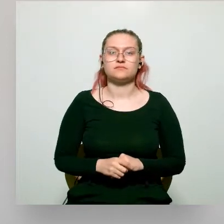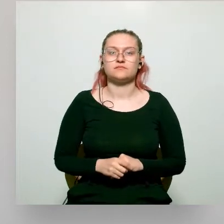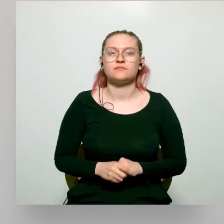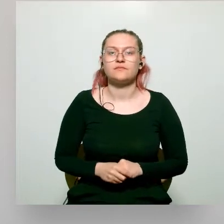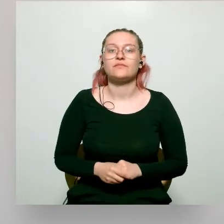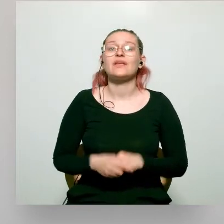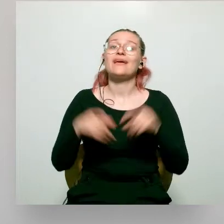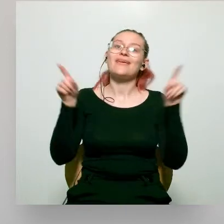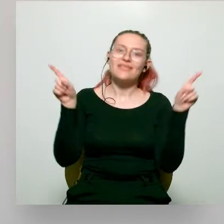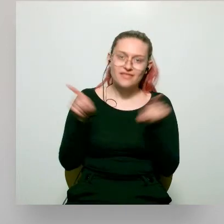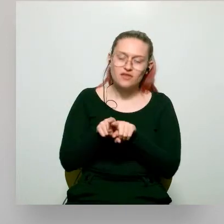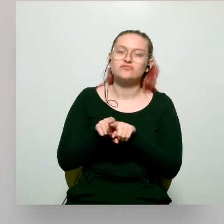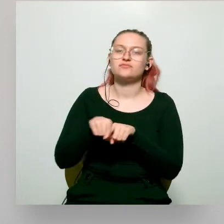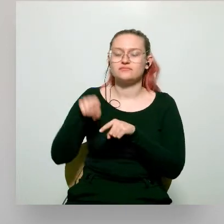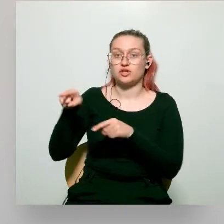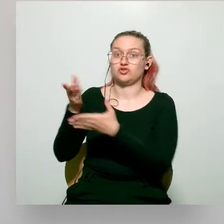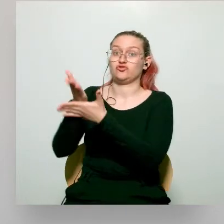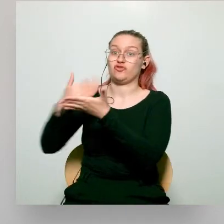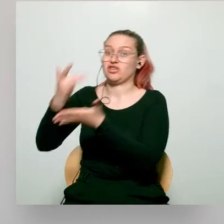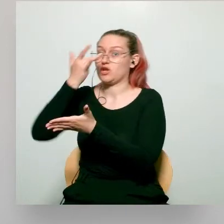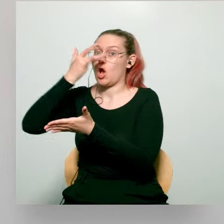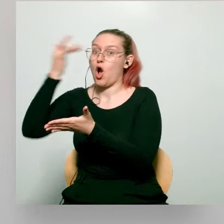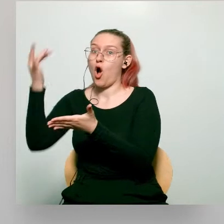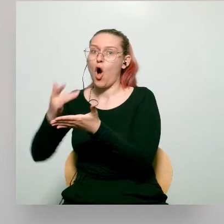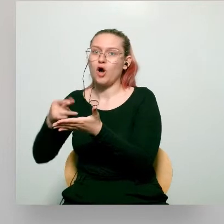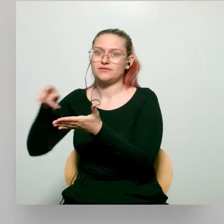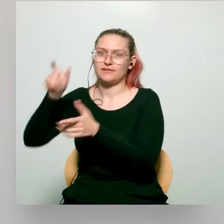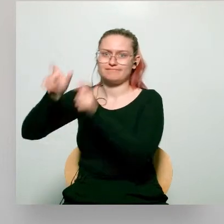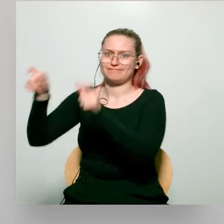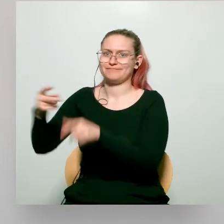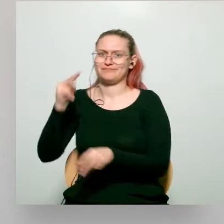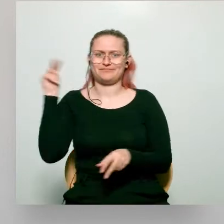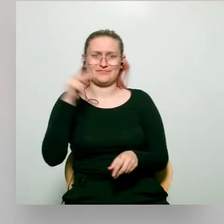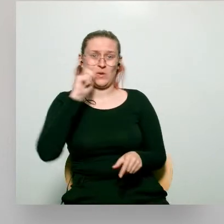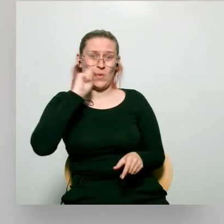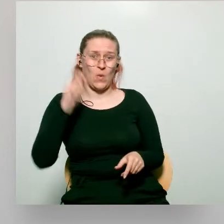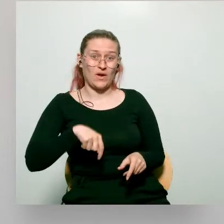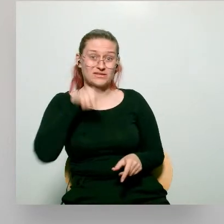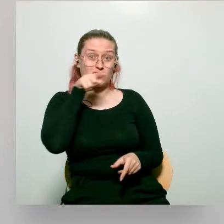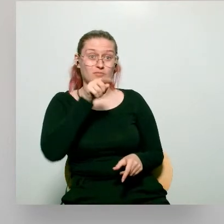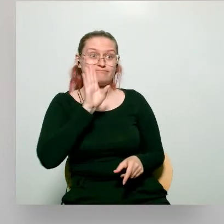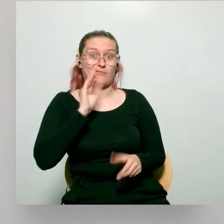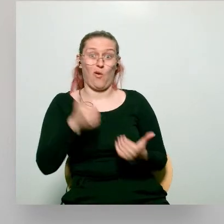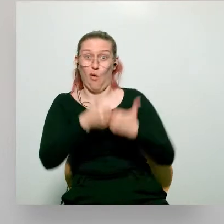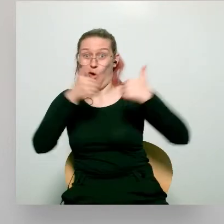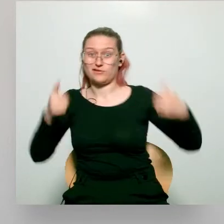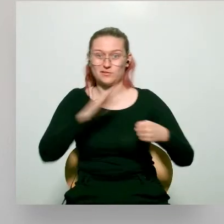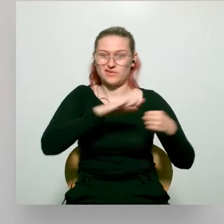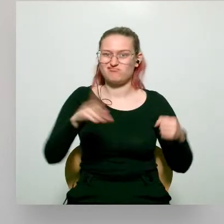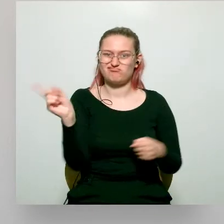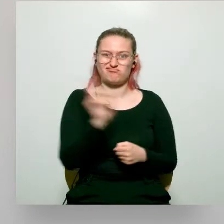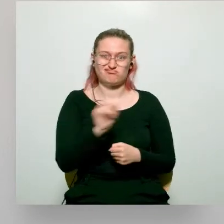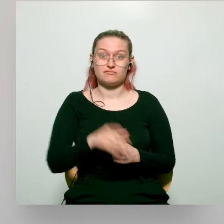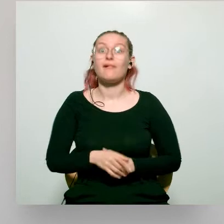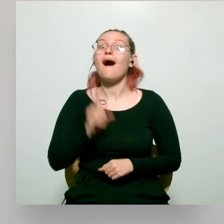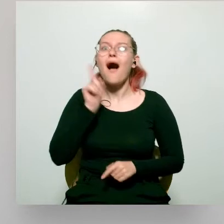Rosjan odrębności na narodu ukraińskiego, no ale mamy też wielu Rosjan, których, no, którzy są życzliwi jednak